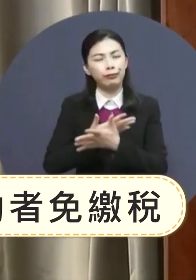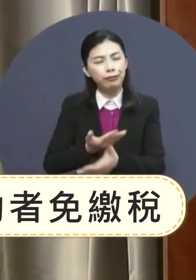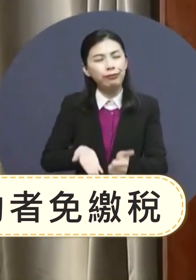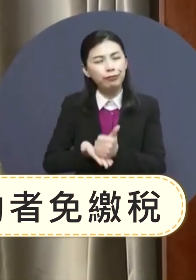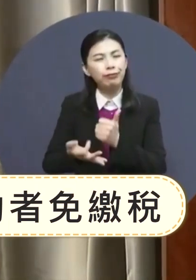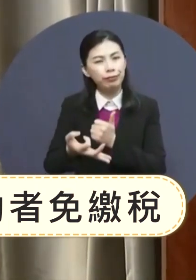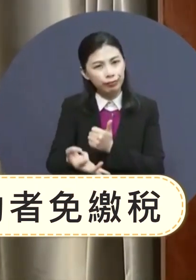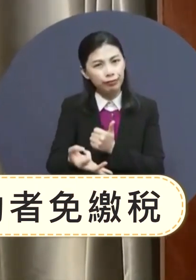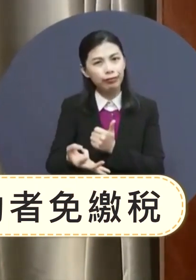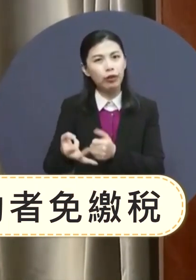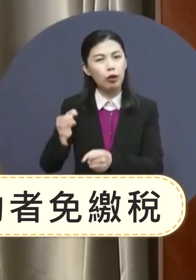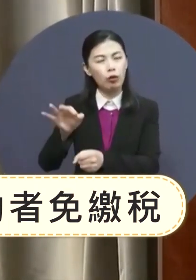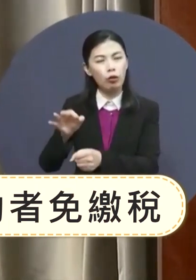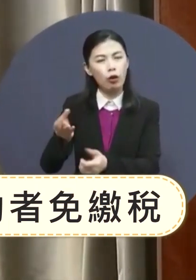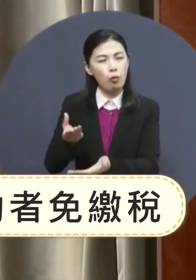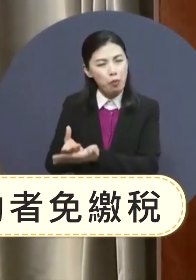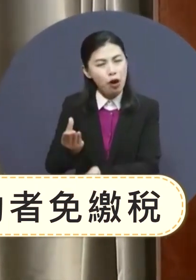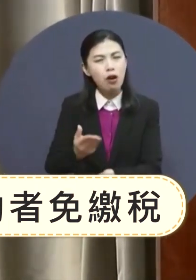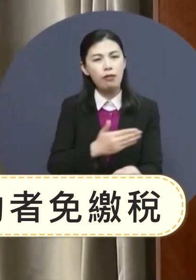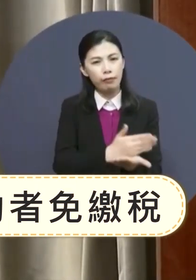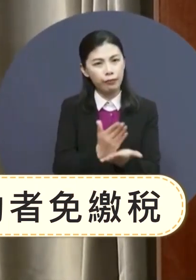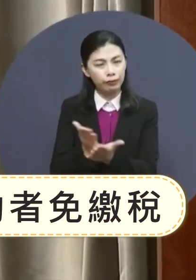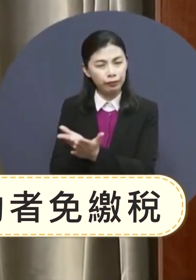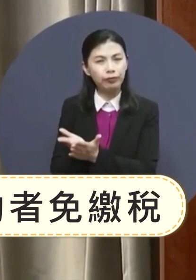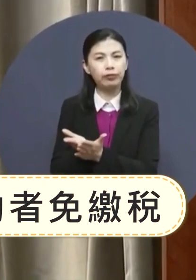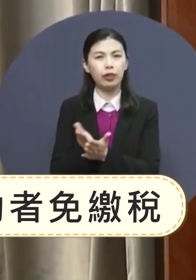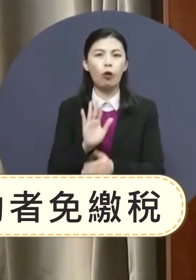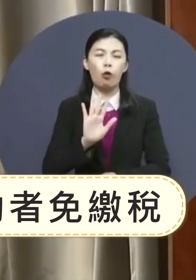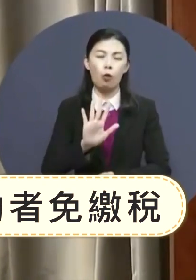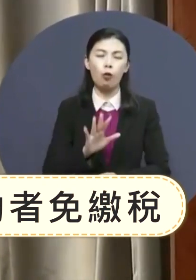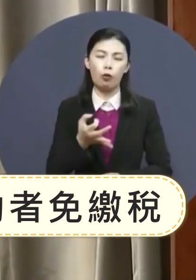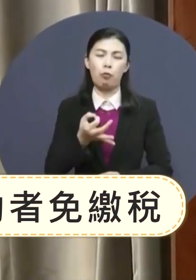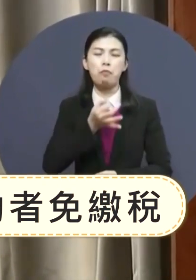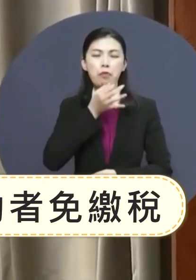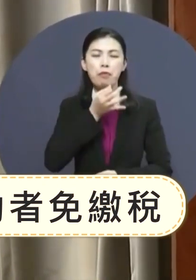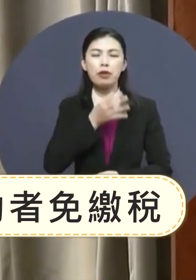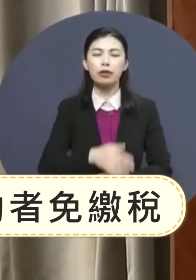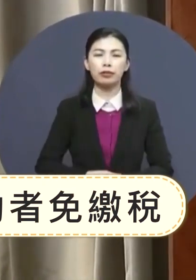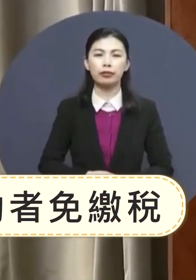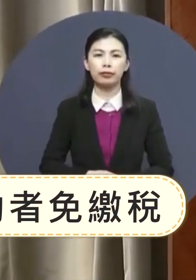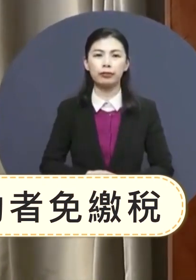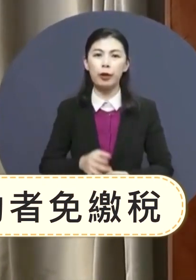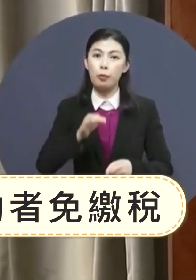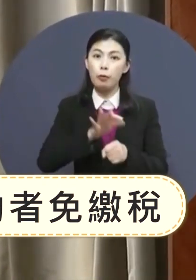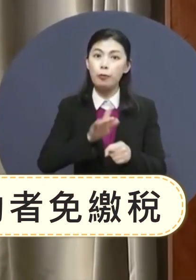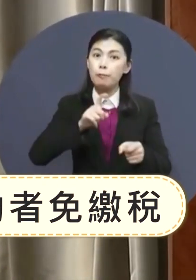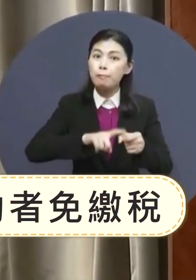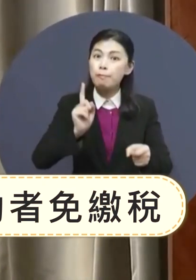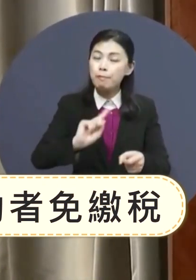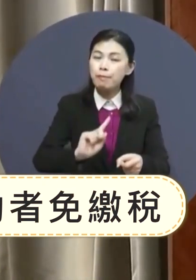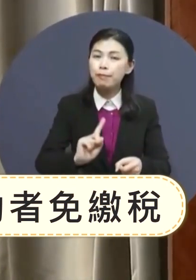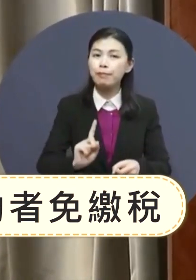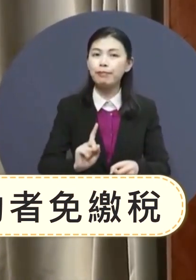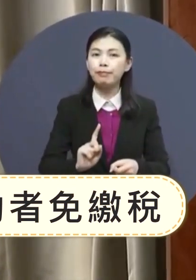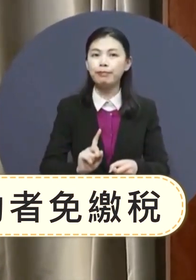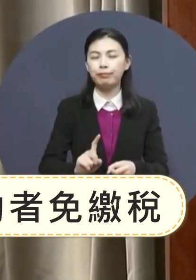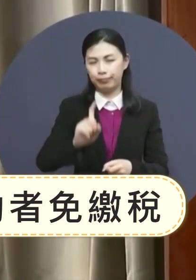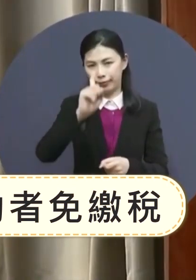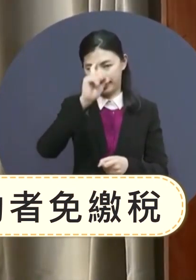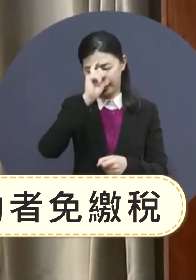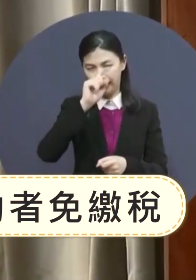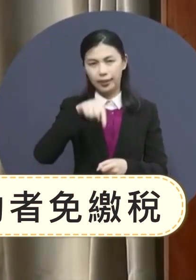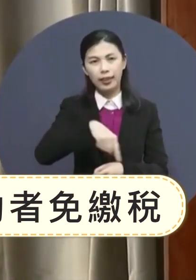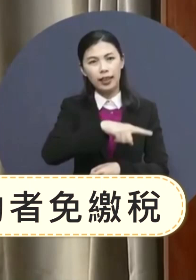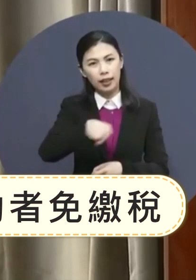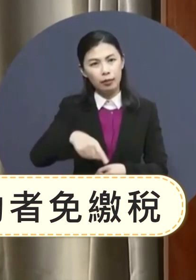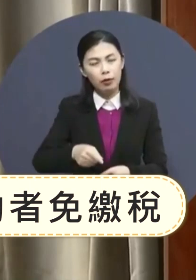好，或者是说补偿。那这个部分呢，因为就是当时这些补助的目的呢，都是为了要慰勉或者是